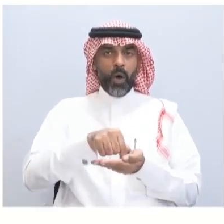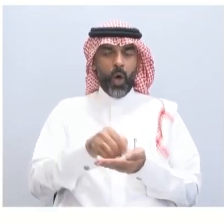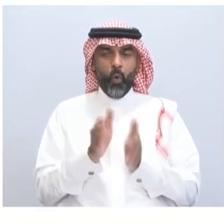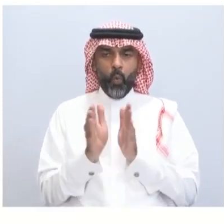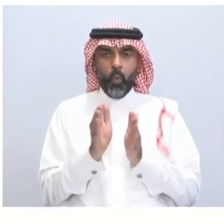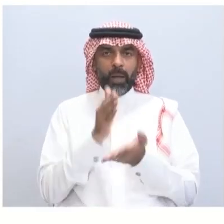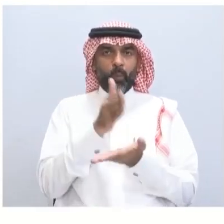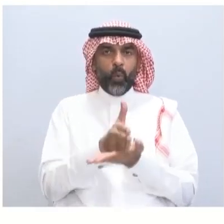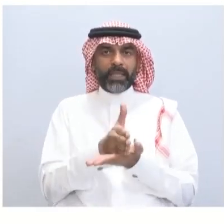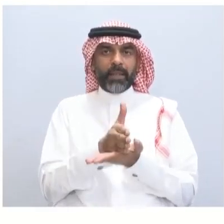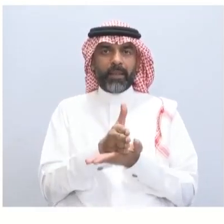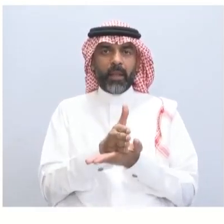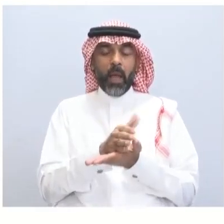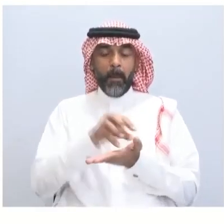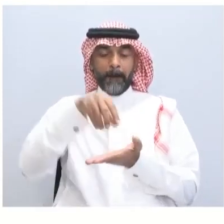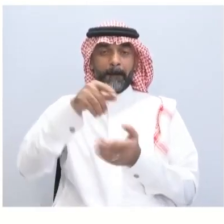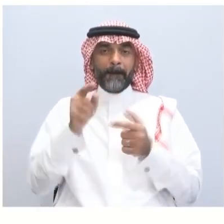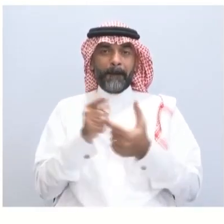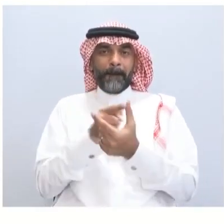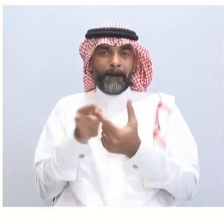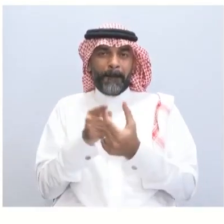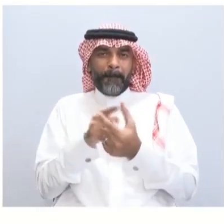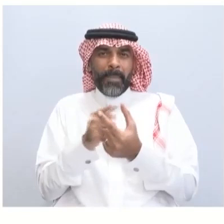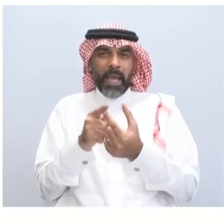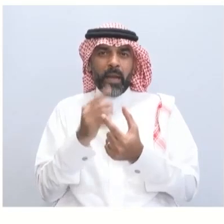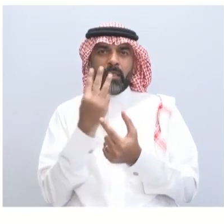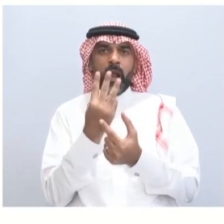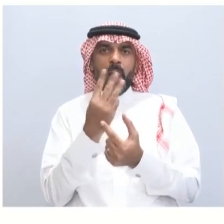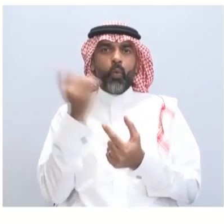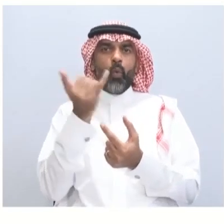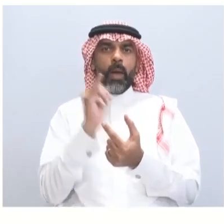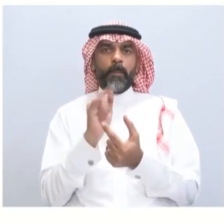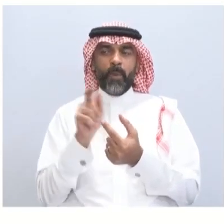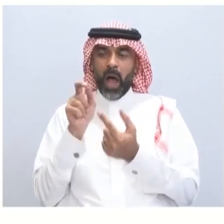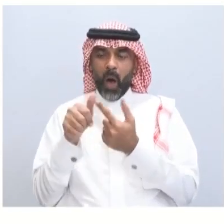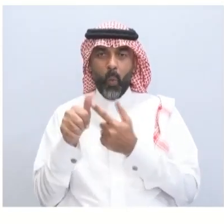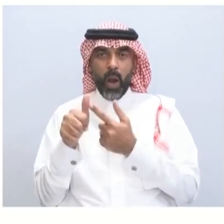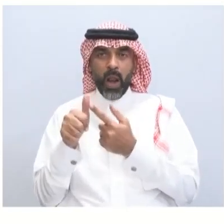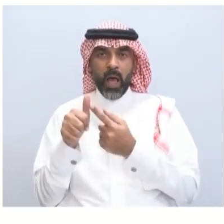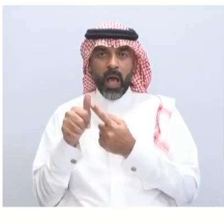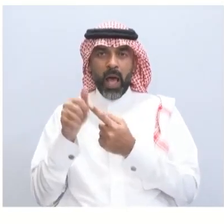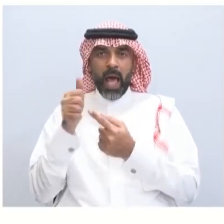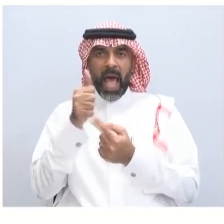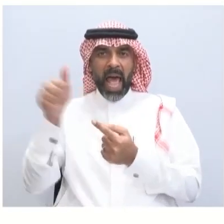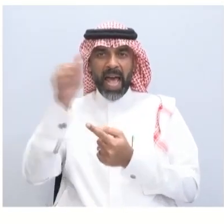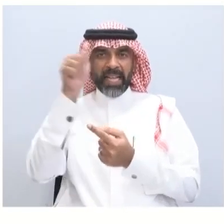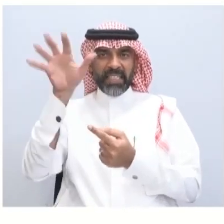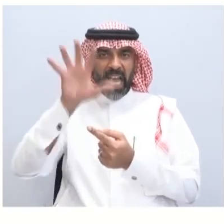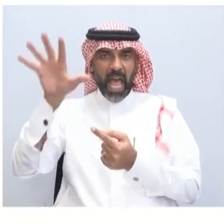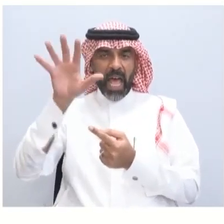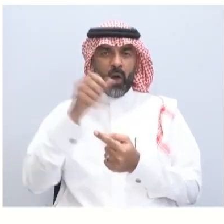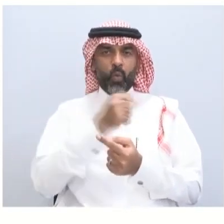ثلاث قارات رئيسيه مهمه اسيا واوروبا وافريقيا او